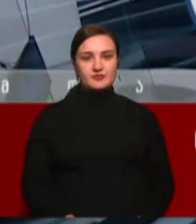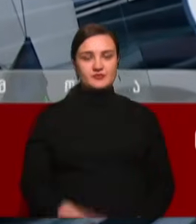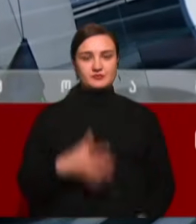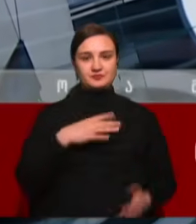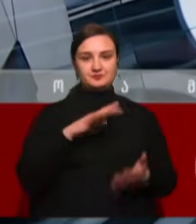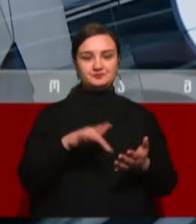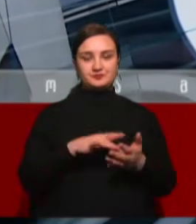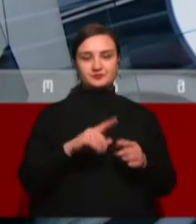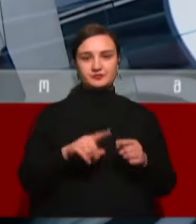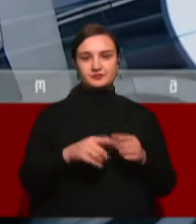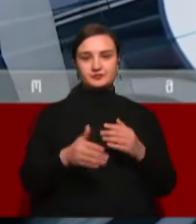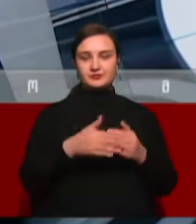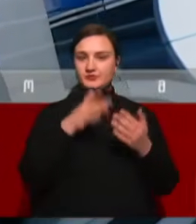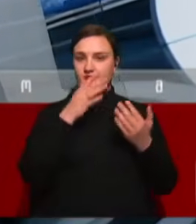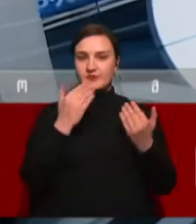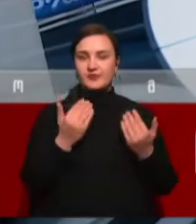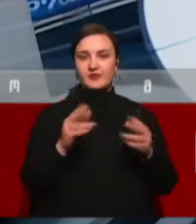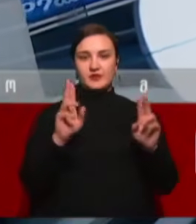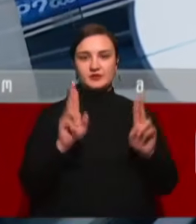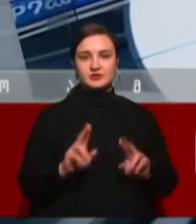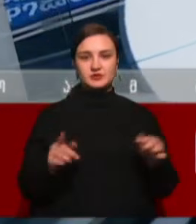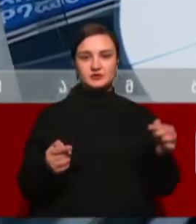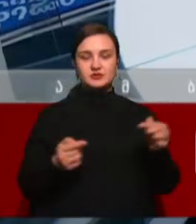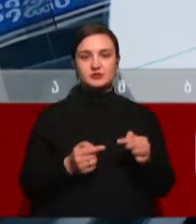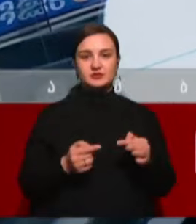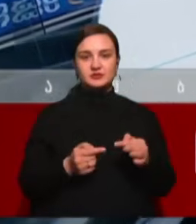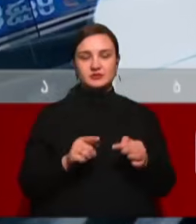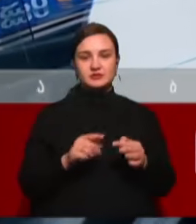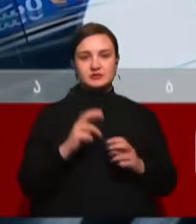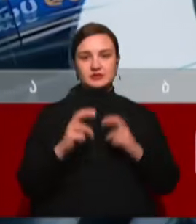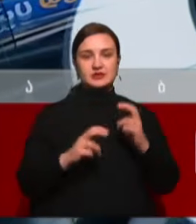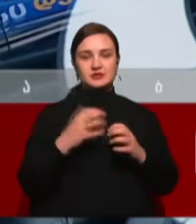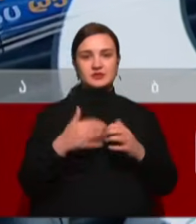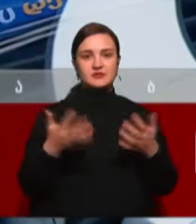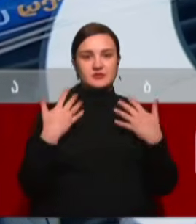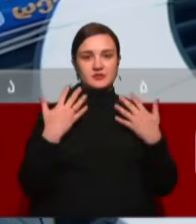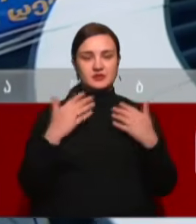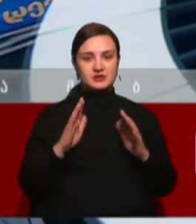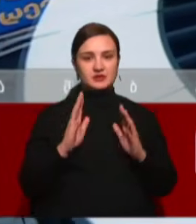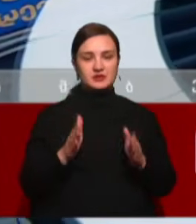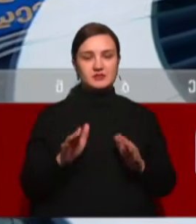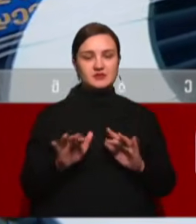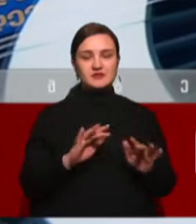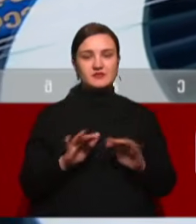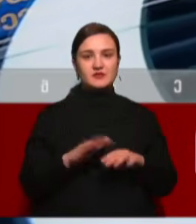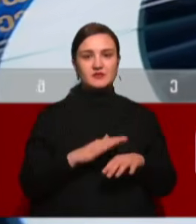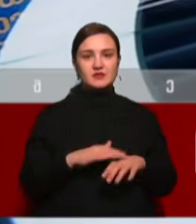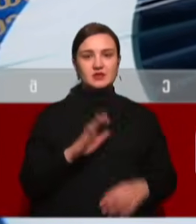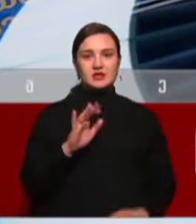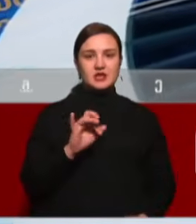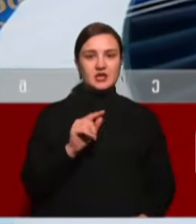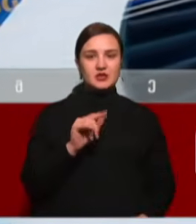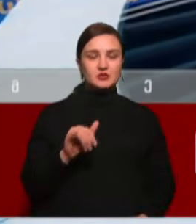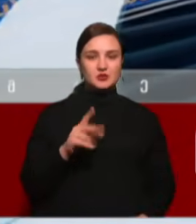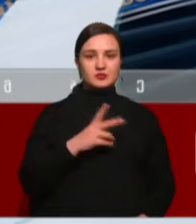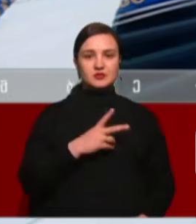თბილისის უახლოეს მომავალში თანამედროვე სტანდარტების შესაბამისი მასშტაბური ატრაქციონების პარკი ექნება. საქვემოქმედო ფონდ ქართულსა და ბრიტანულ